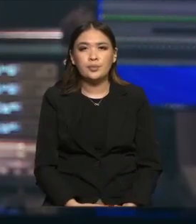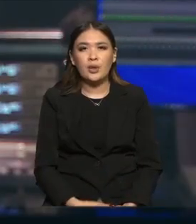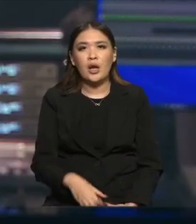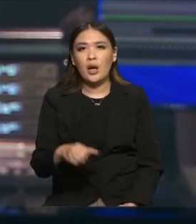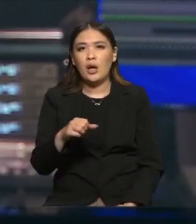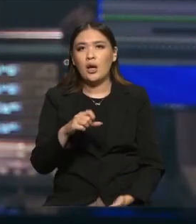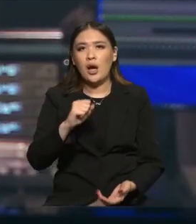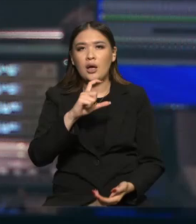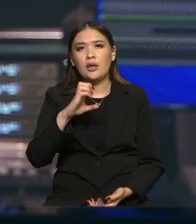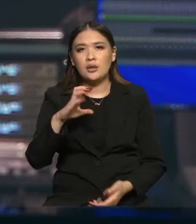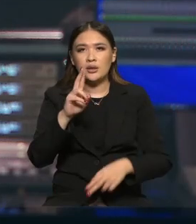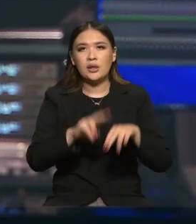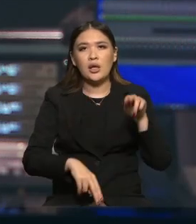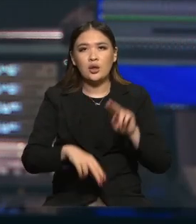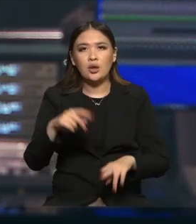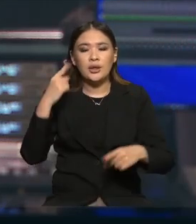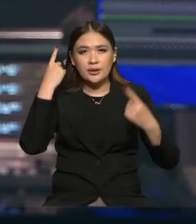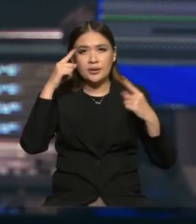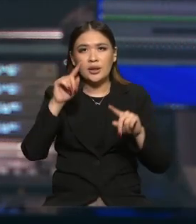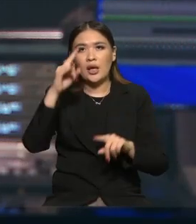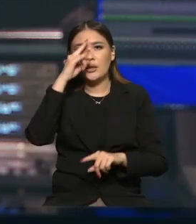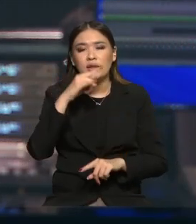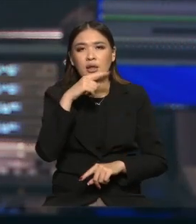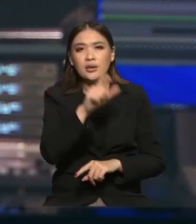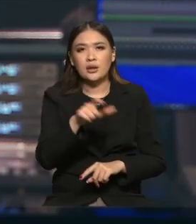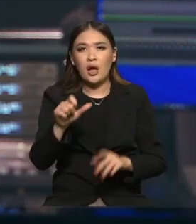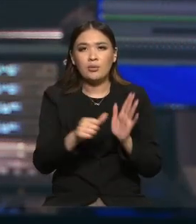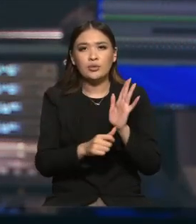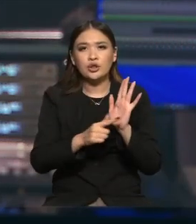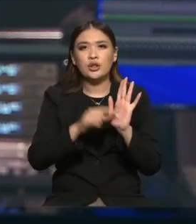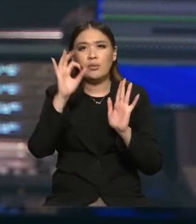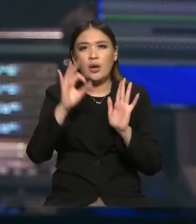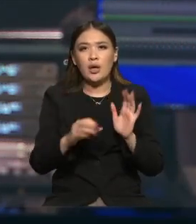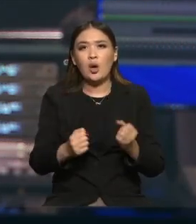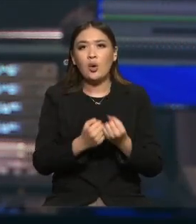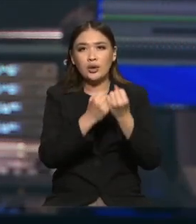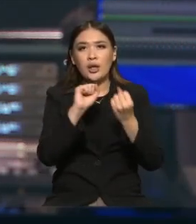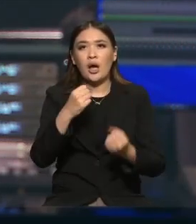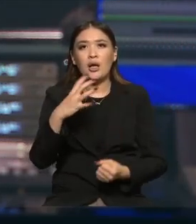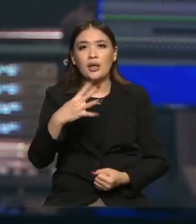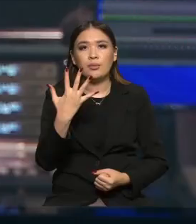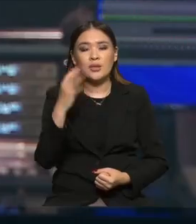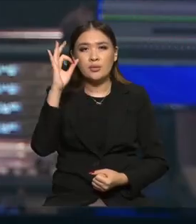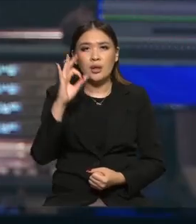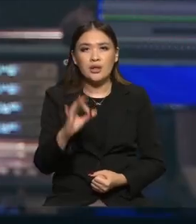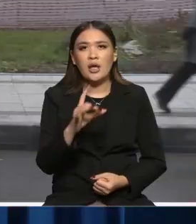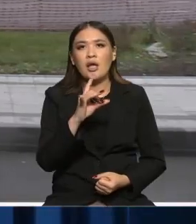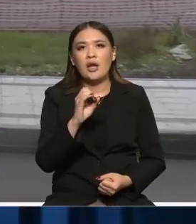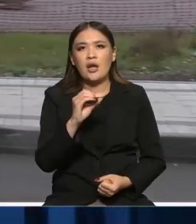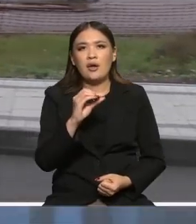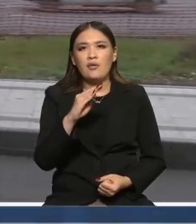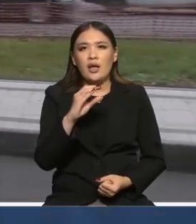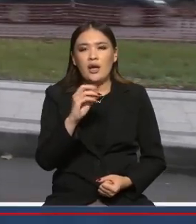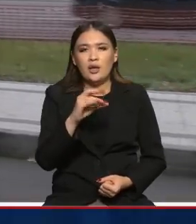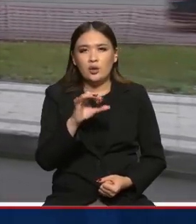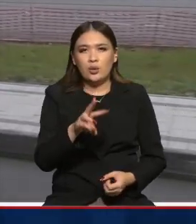Атом электр станциясын салу идеясын қазақстандықтардың 67% қолдайды, ал 45% референдумға қатысуға дайын.